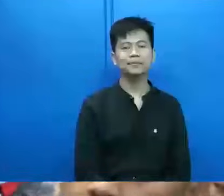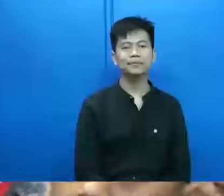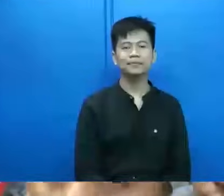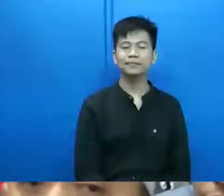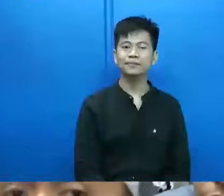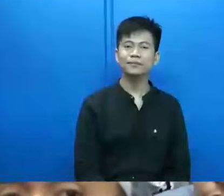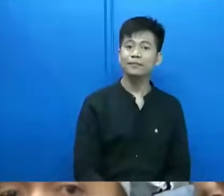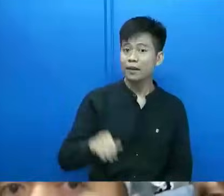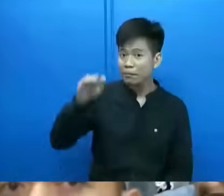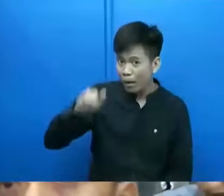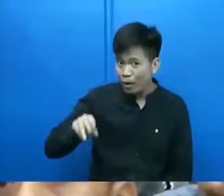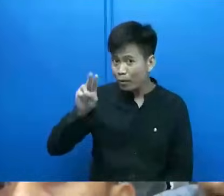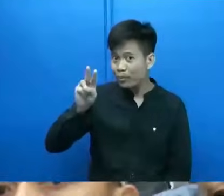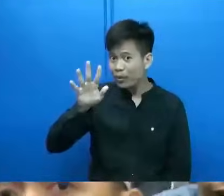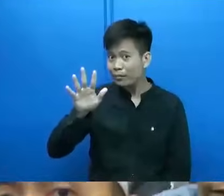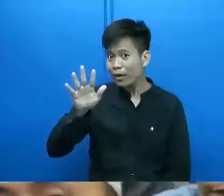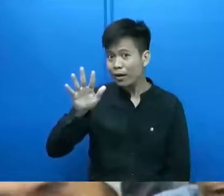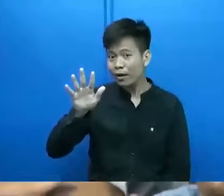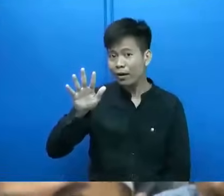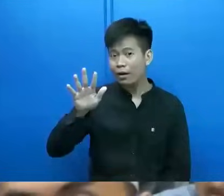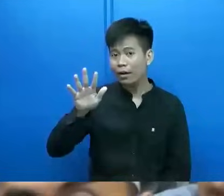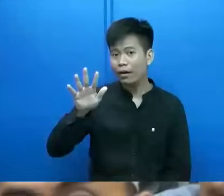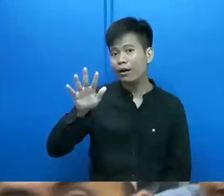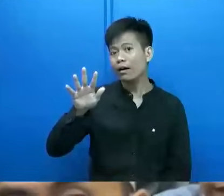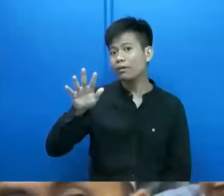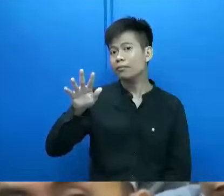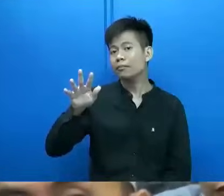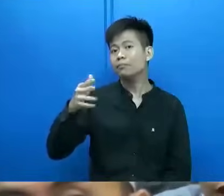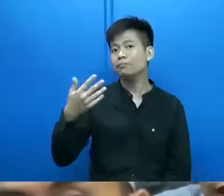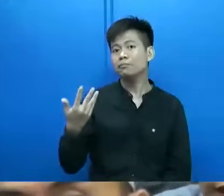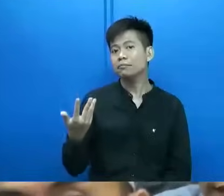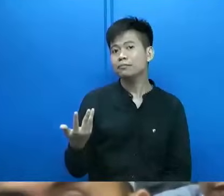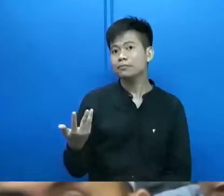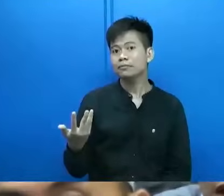Di bawah 25 hafal Quran 30 juz, angkat tangan, ikhwan.